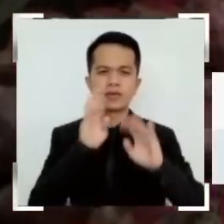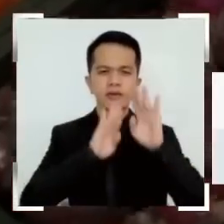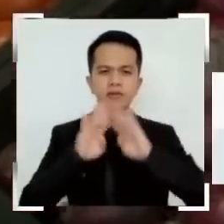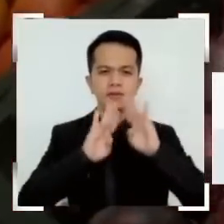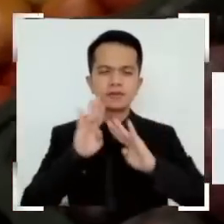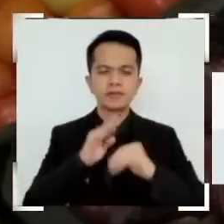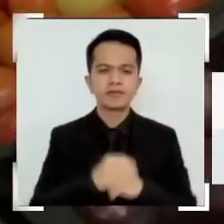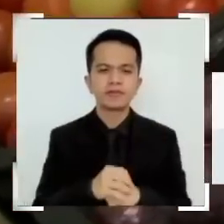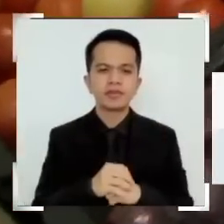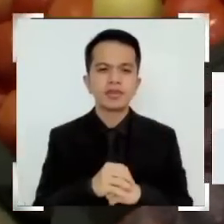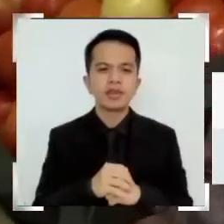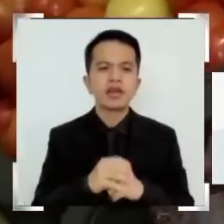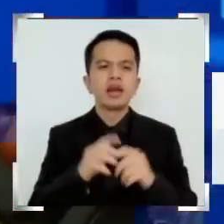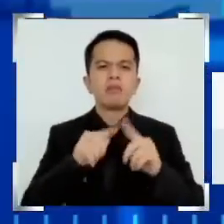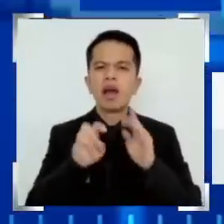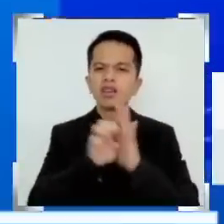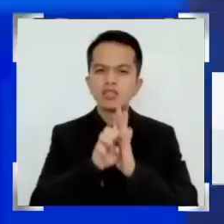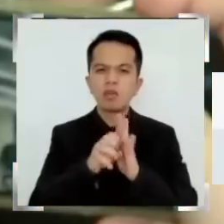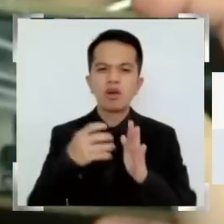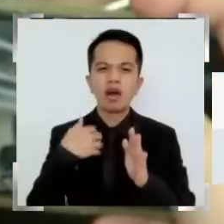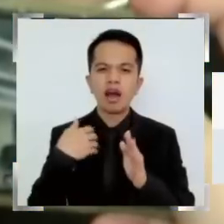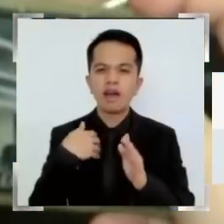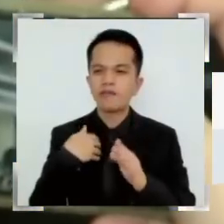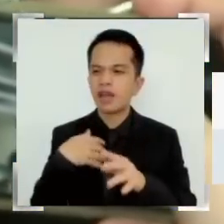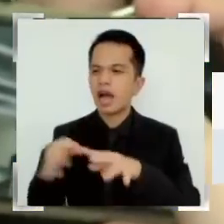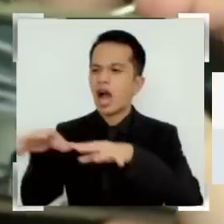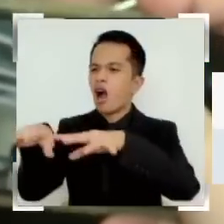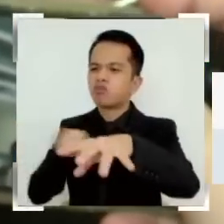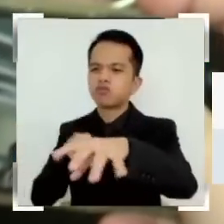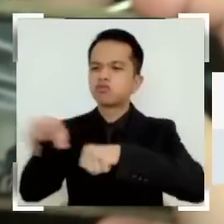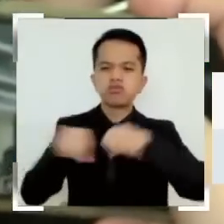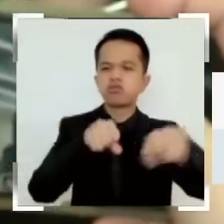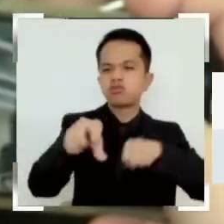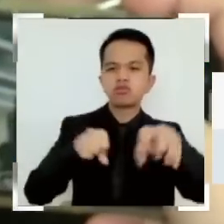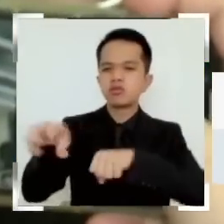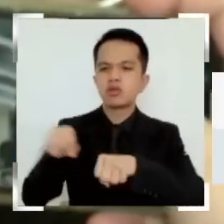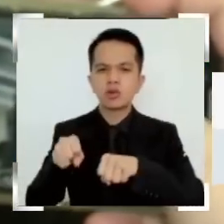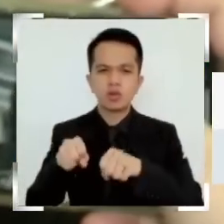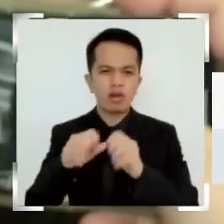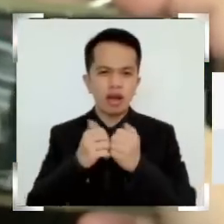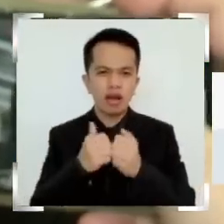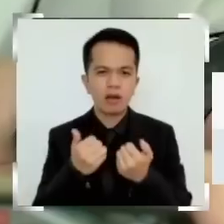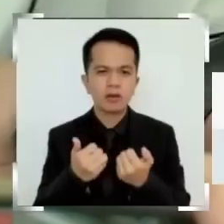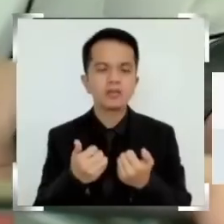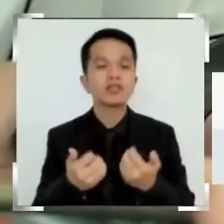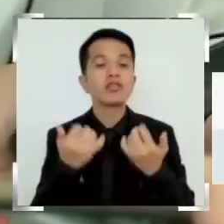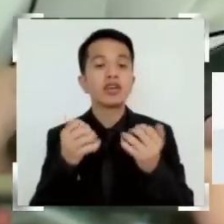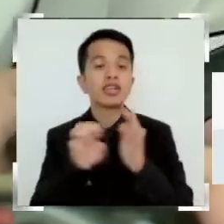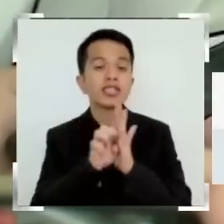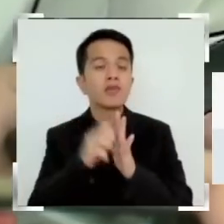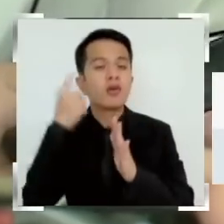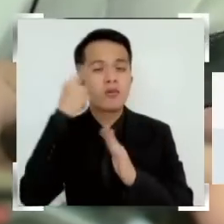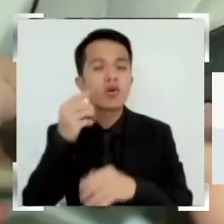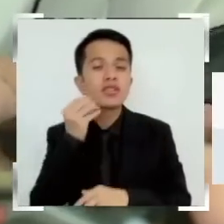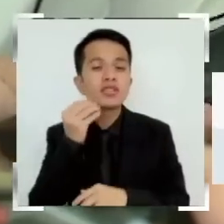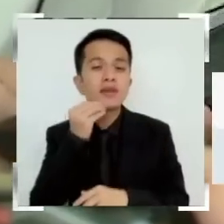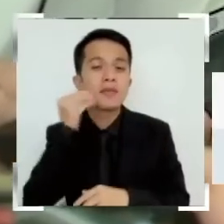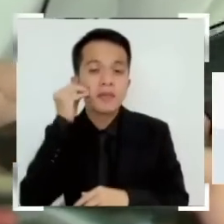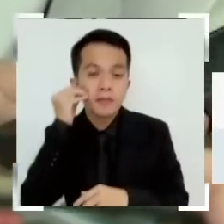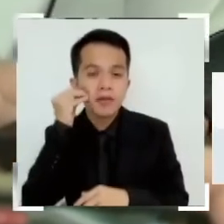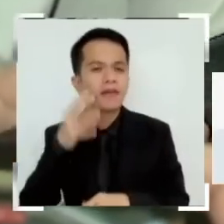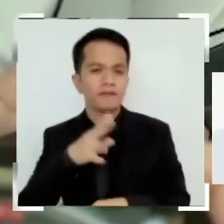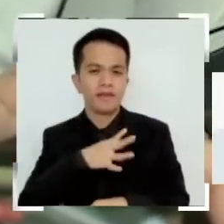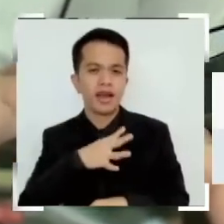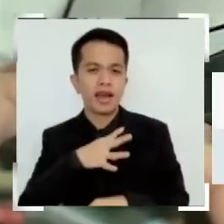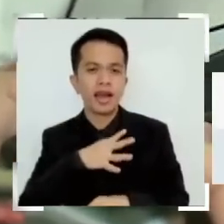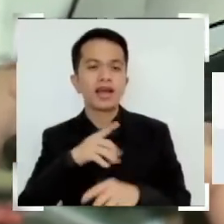mag-hoard, lalo't may paparating na bagyo? For now, kung household use lang, okay lang. Pero syempre,